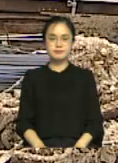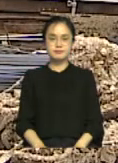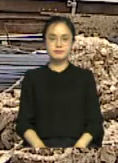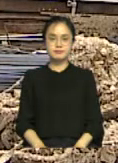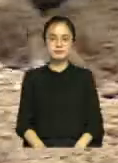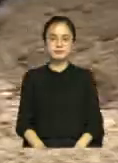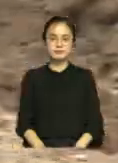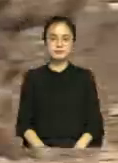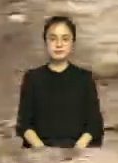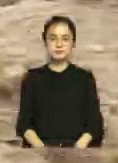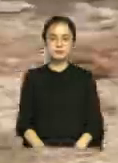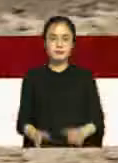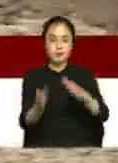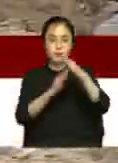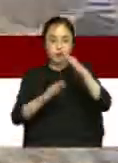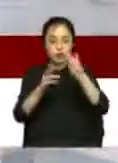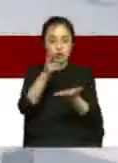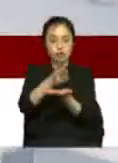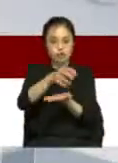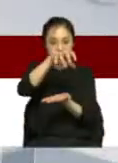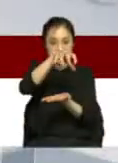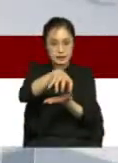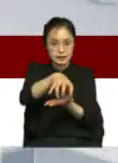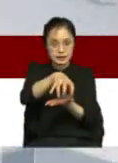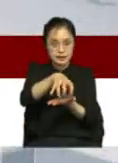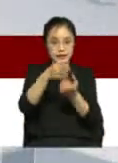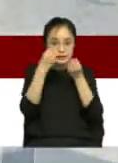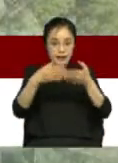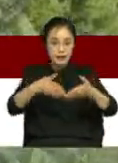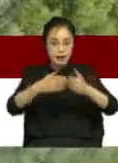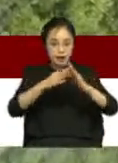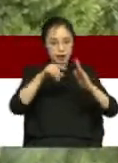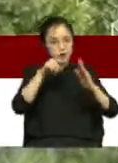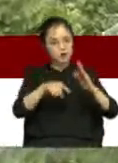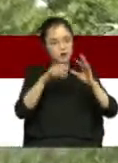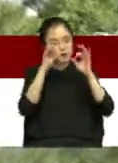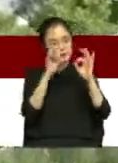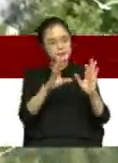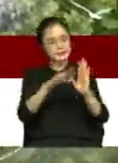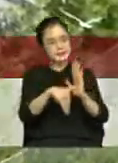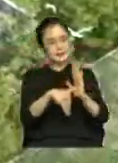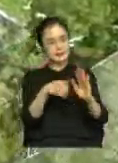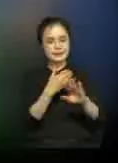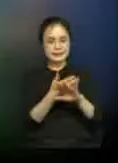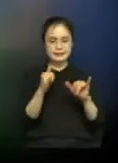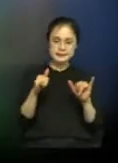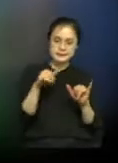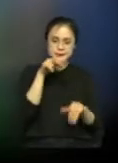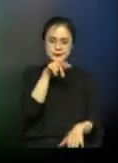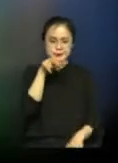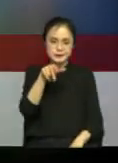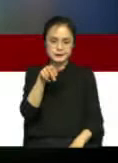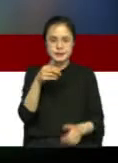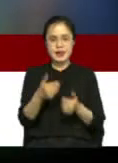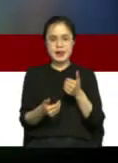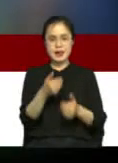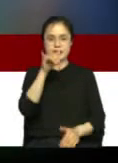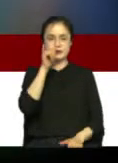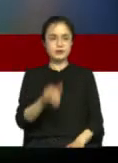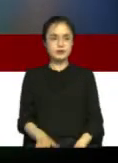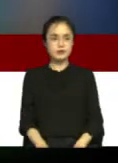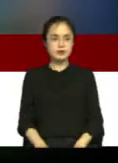동화동 공영주차장 건립 사업은 실효성과 정치적 의도 논란에 휩싸였습니다. 공원이 이미 돼